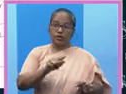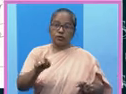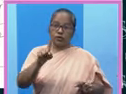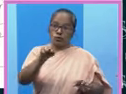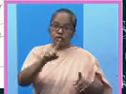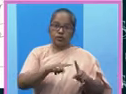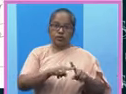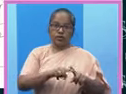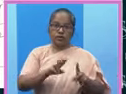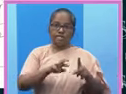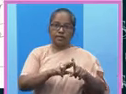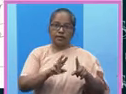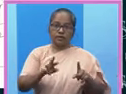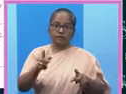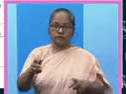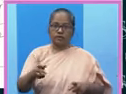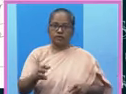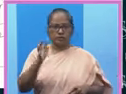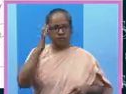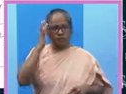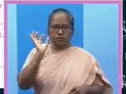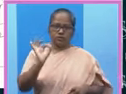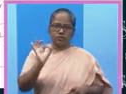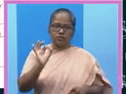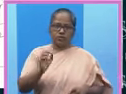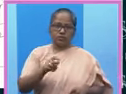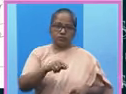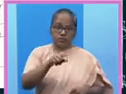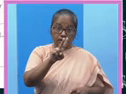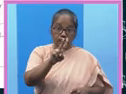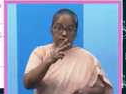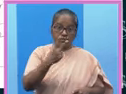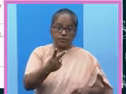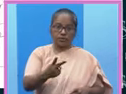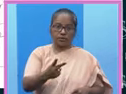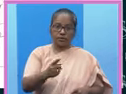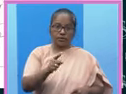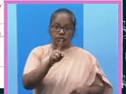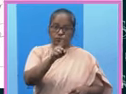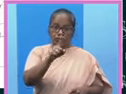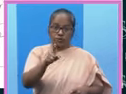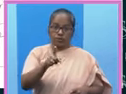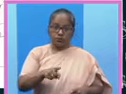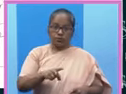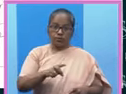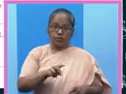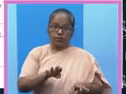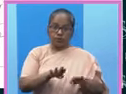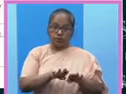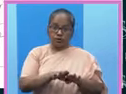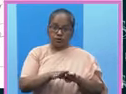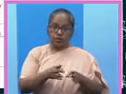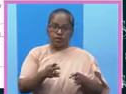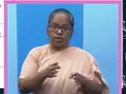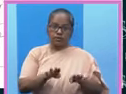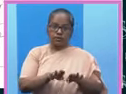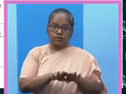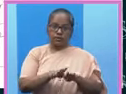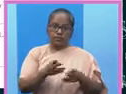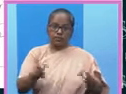ஸ்கொயர். சரிதானா? அதே போல் இங்கே என்ன செஞ்சுருக்காங்க, வட்டக்கோண பகுதிகளை 1, 2, 3 என 3 எண்ணிக்கையாக